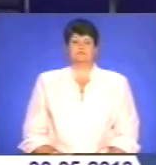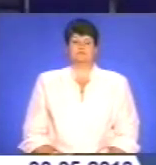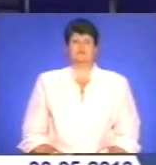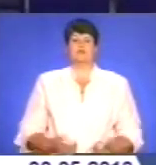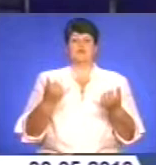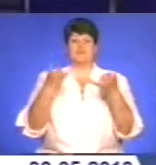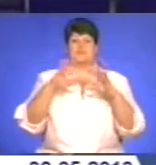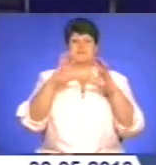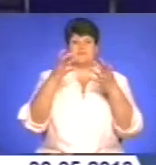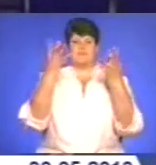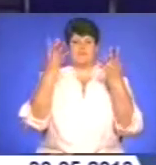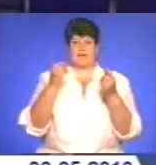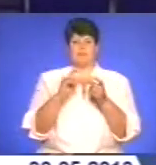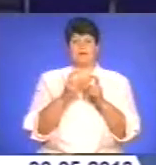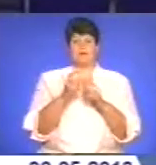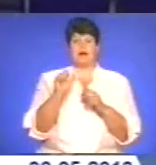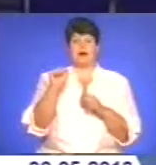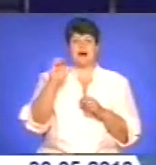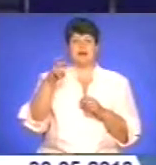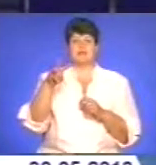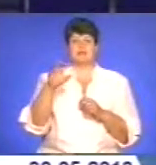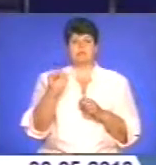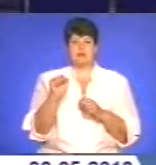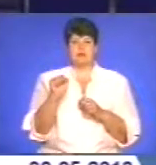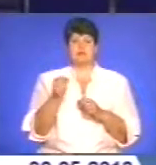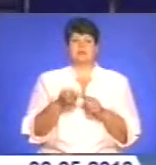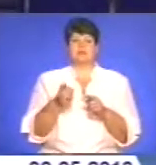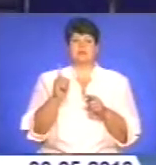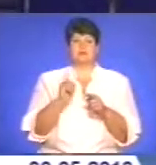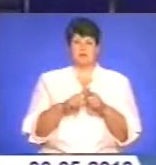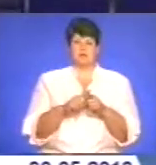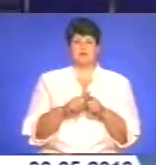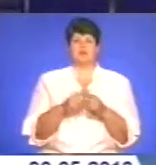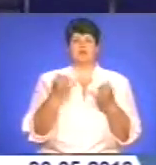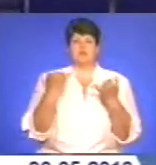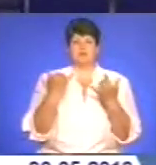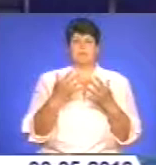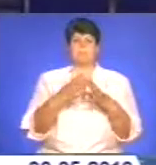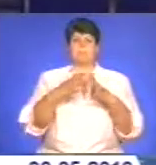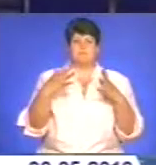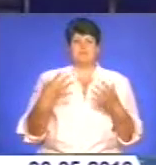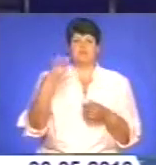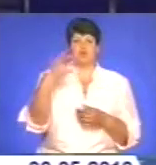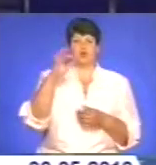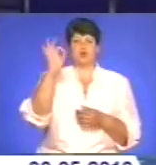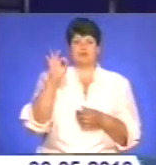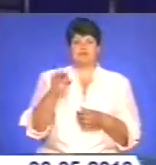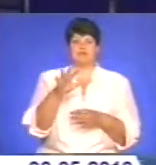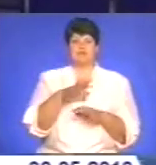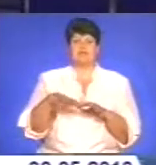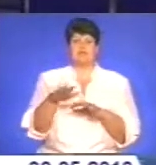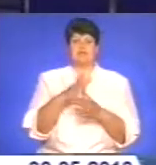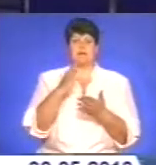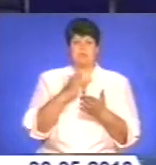Сьогодні Всесвітній день боротьби з астмою. За даними епідеміологічних досліджень, нині більше 40% населення мають ті чи